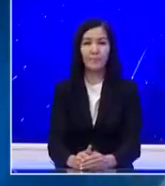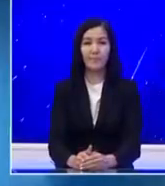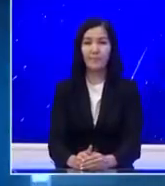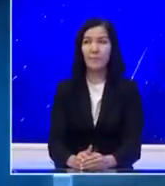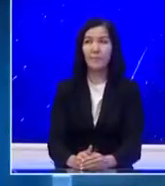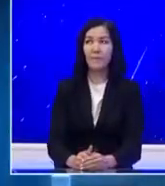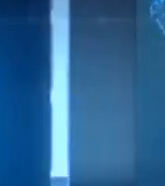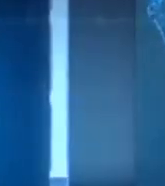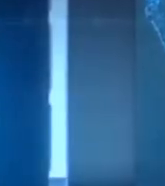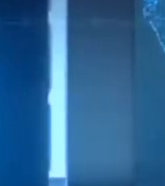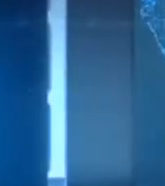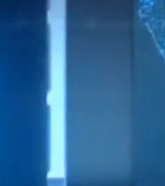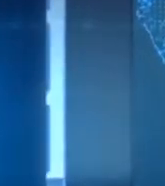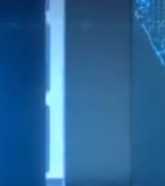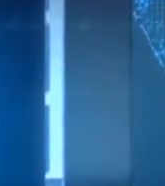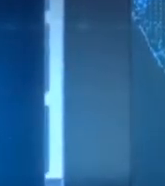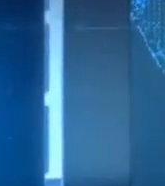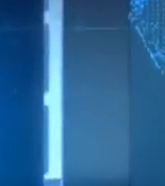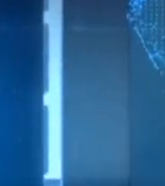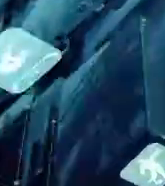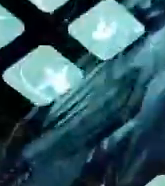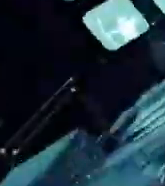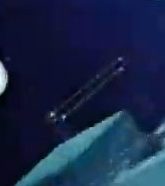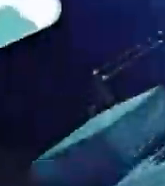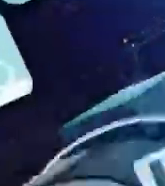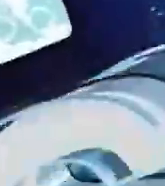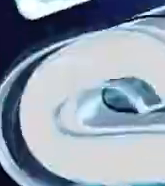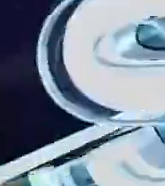Жетісу телеарнасы, Талдықорған.